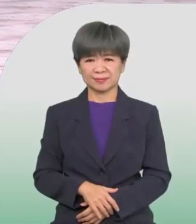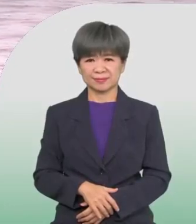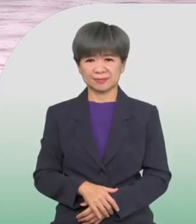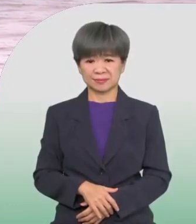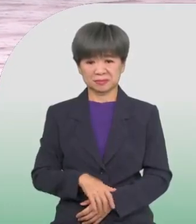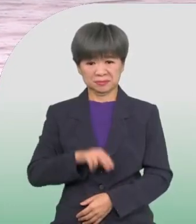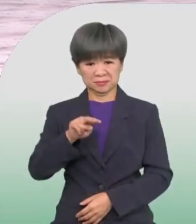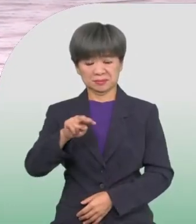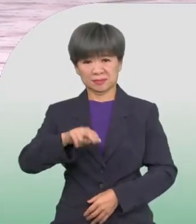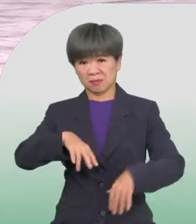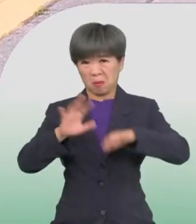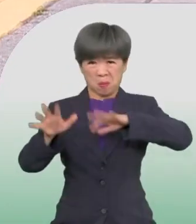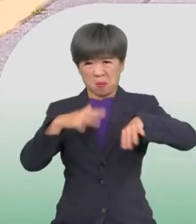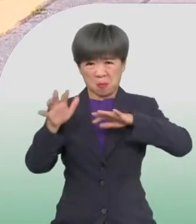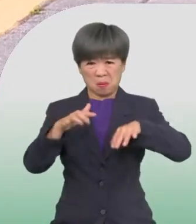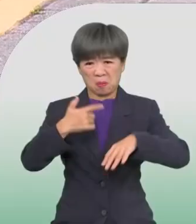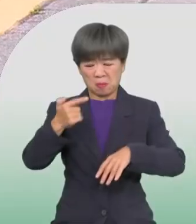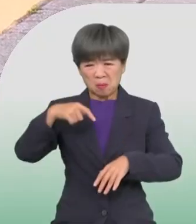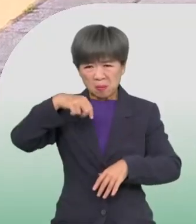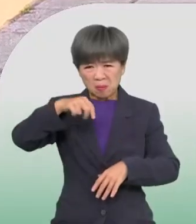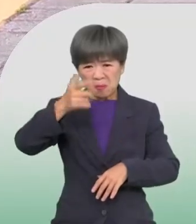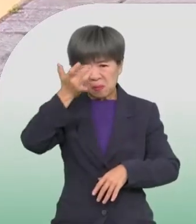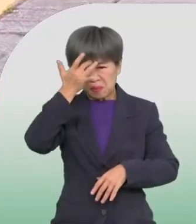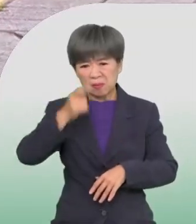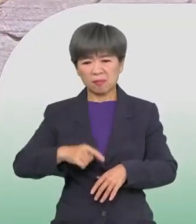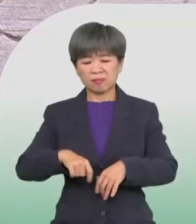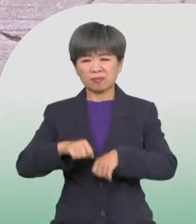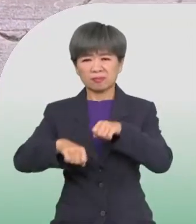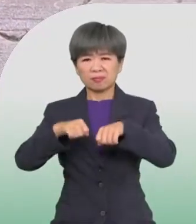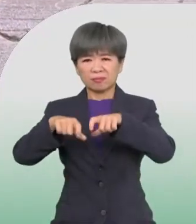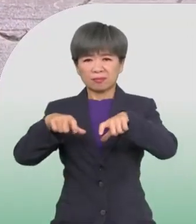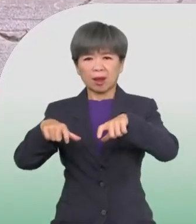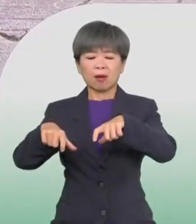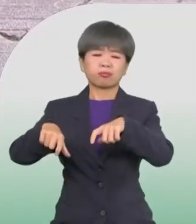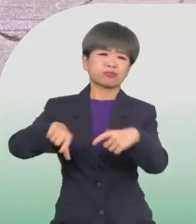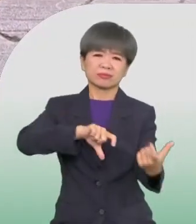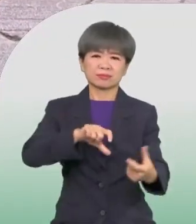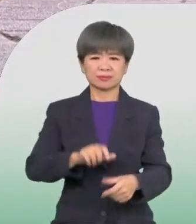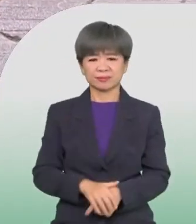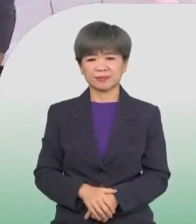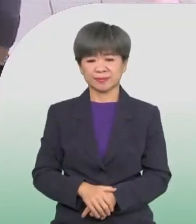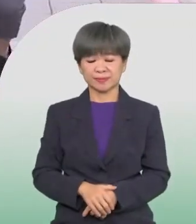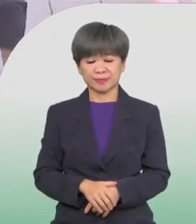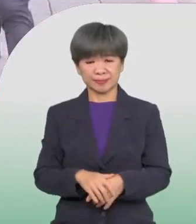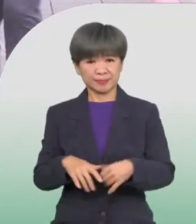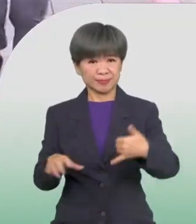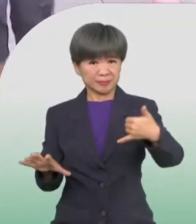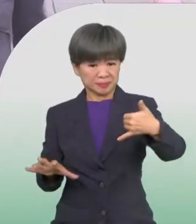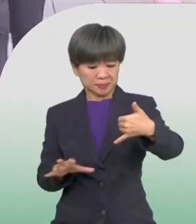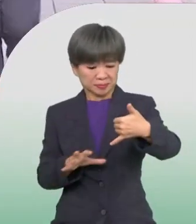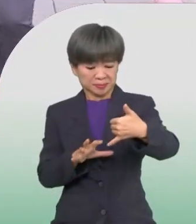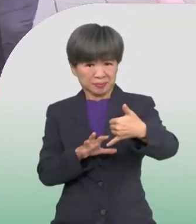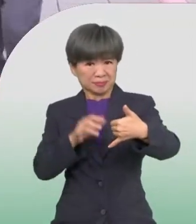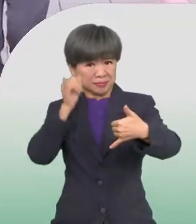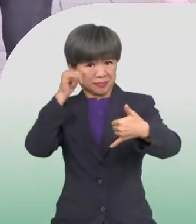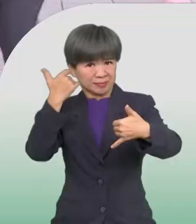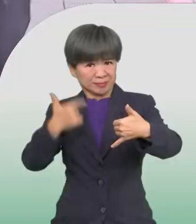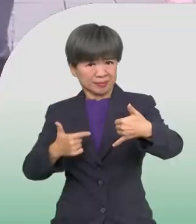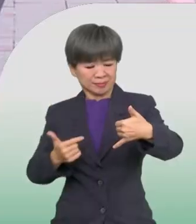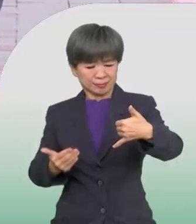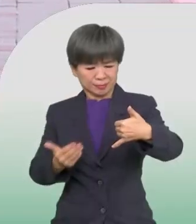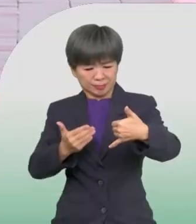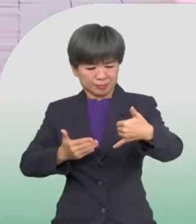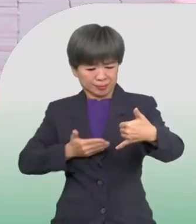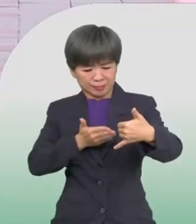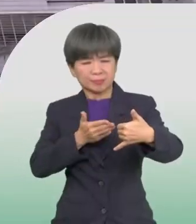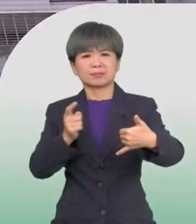风安泰行路都难，北京五百几排天马没本风吹崩平，山头子风采慢慢行，路线变了就